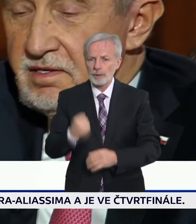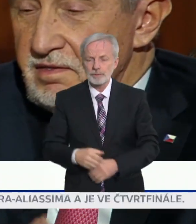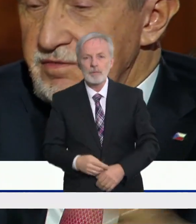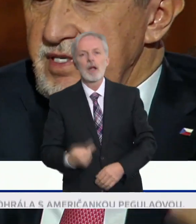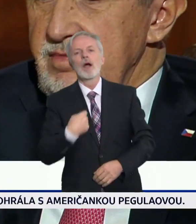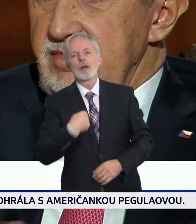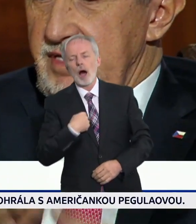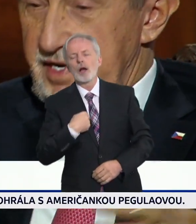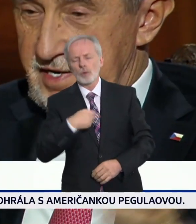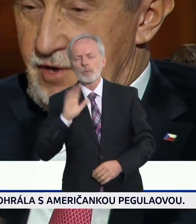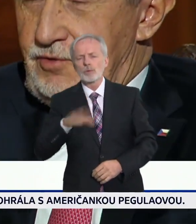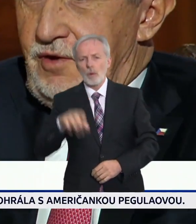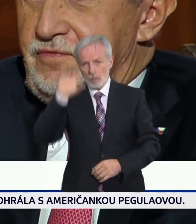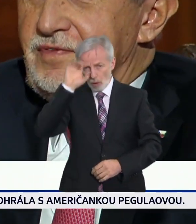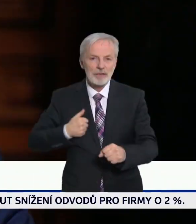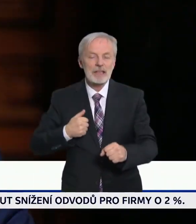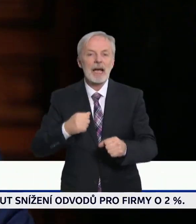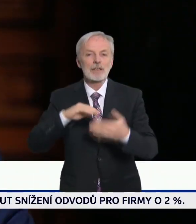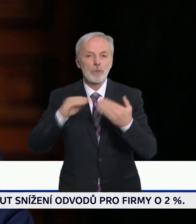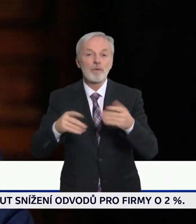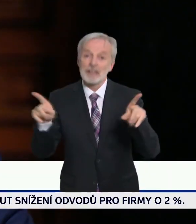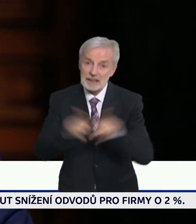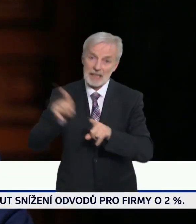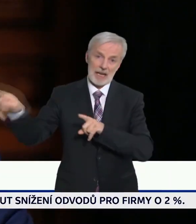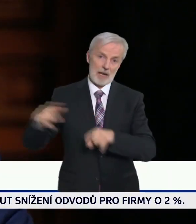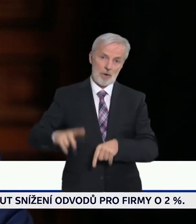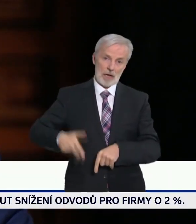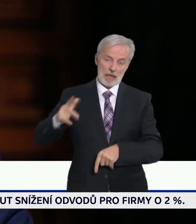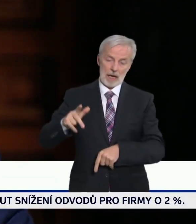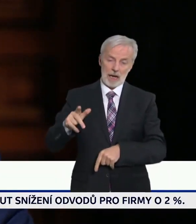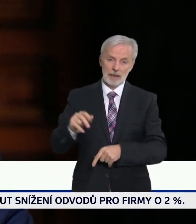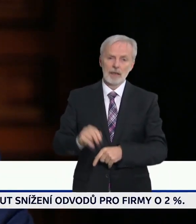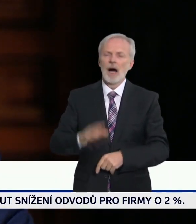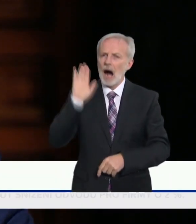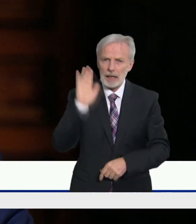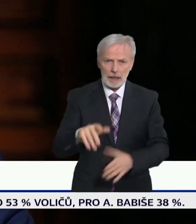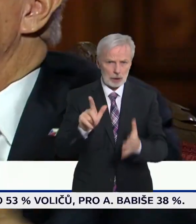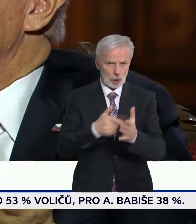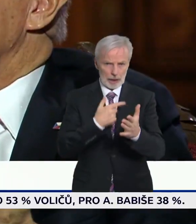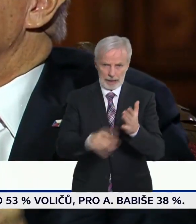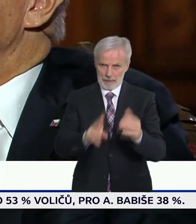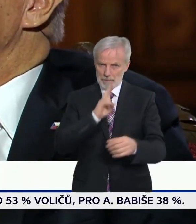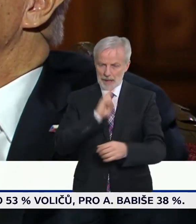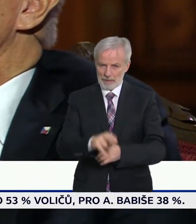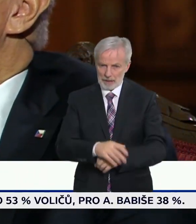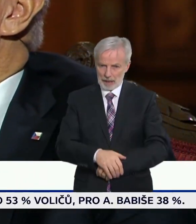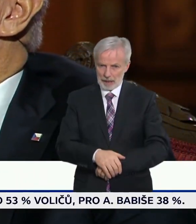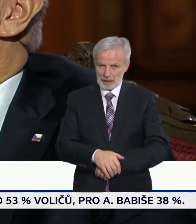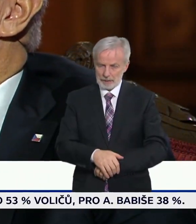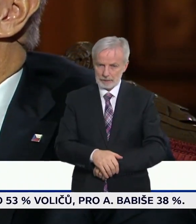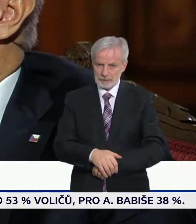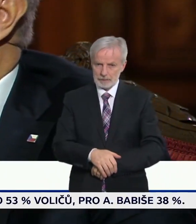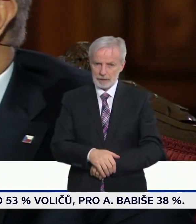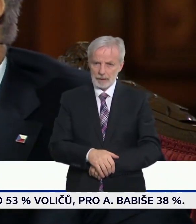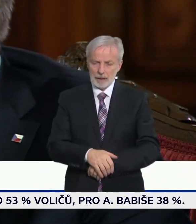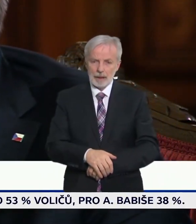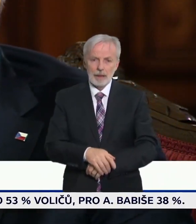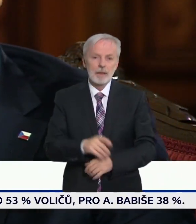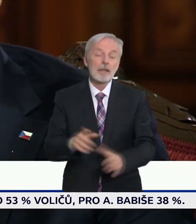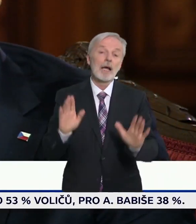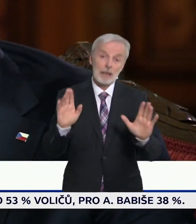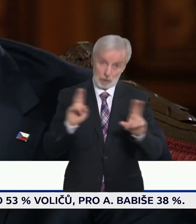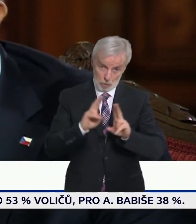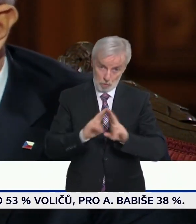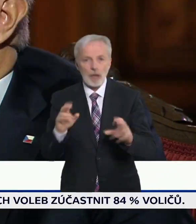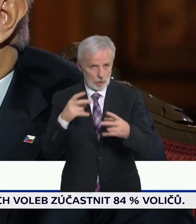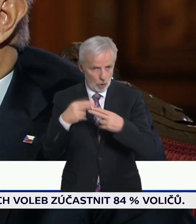vždycky ze všem rychle hotov. Je to pravda. Ale není to pravda. V těch 7 letech, myslíte? Není já to, nevím, není jestli, to pravda. Jestli teda můžu mluvit tady,